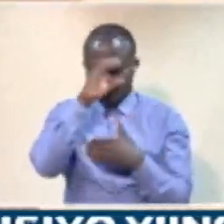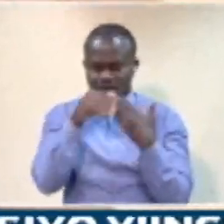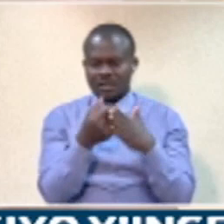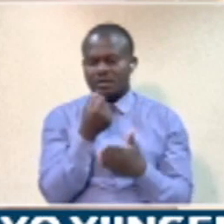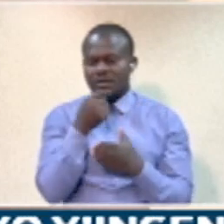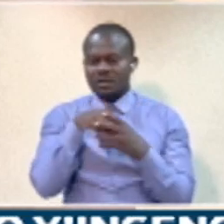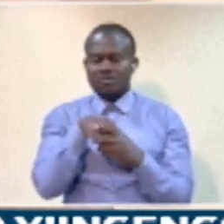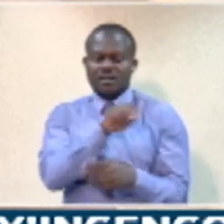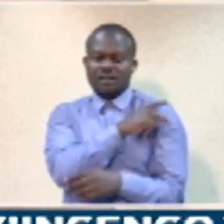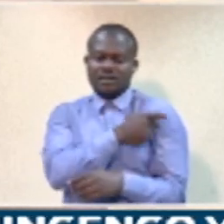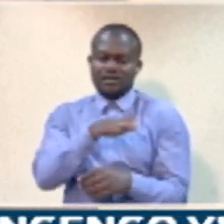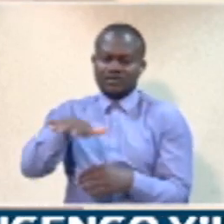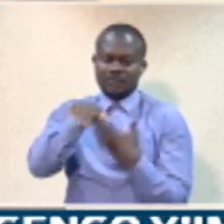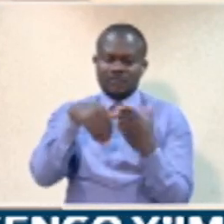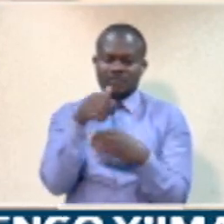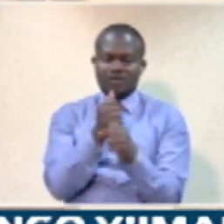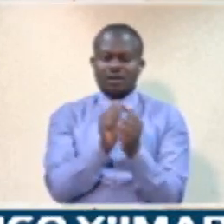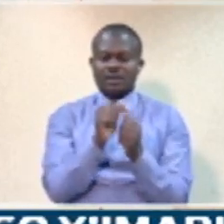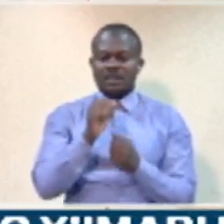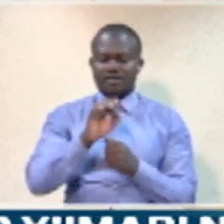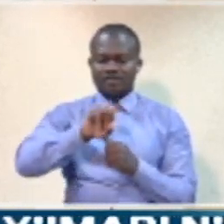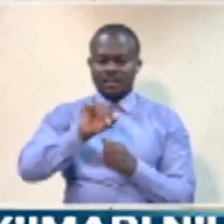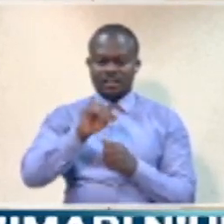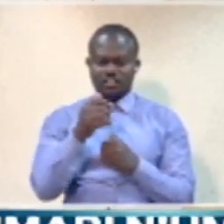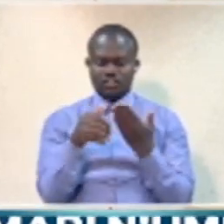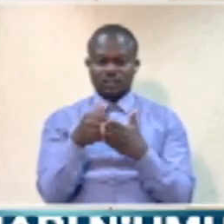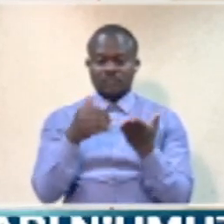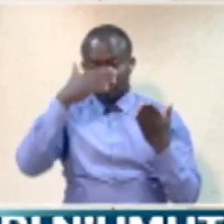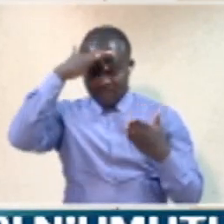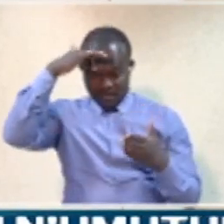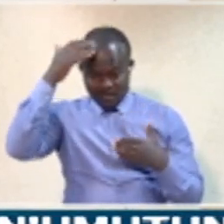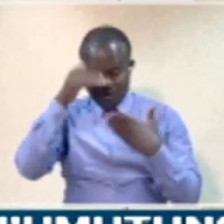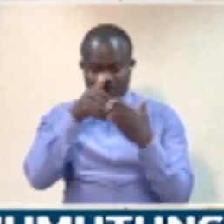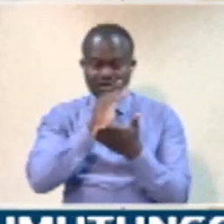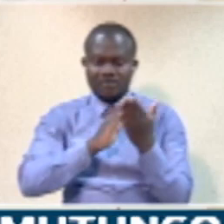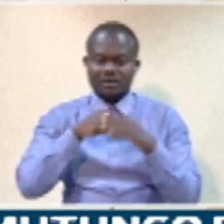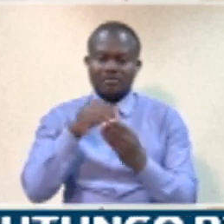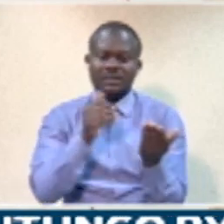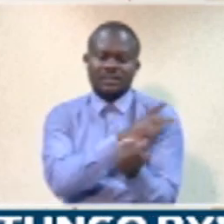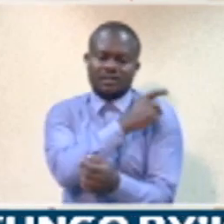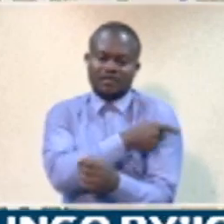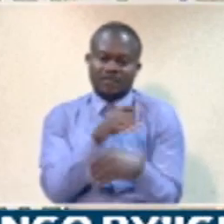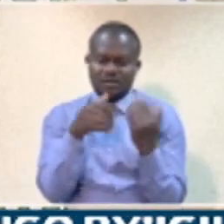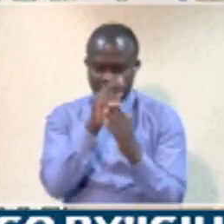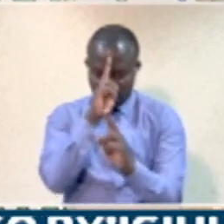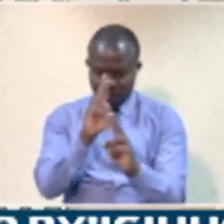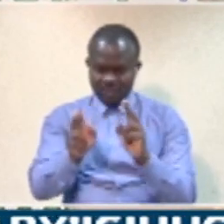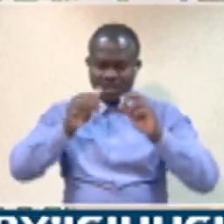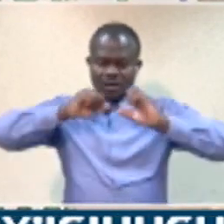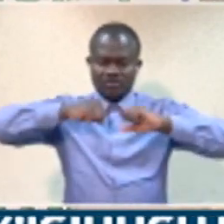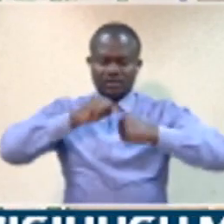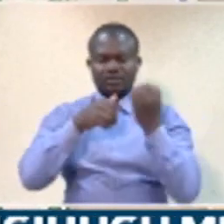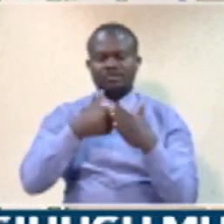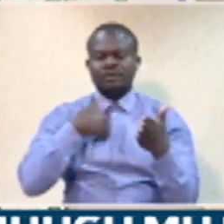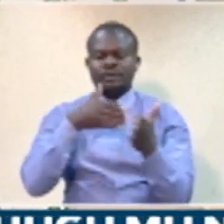imiti muri farumasi zo hanze zikorana na farije ibi ariko ngo bikunze kugorana kubera ko zimwe muri za farumasi kubahiriza aya masezerano